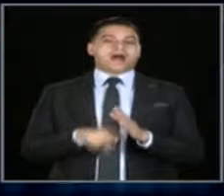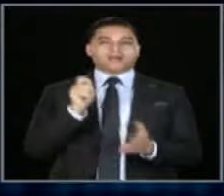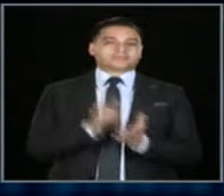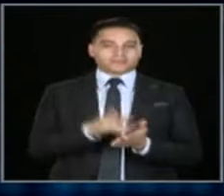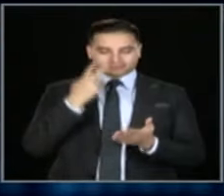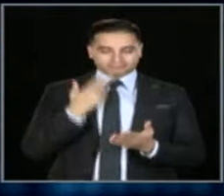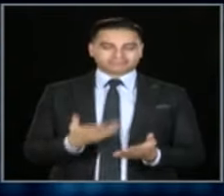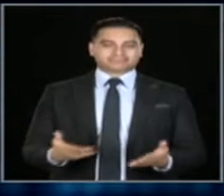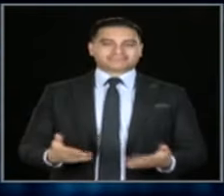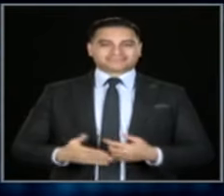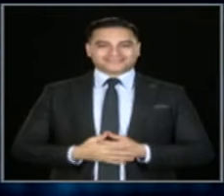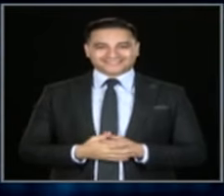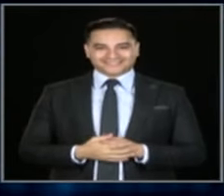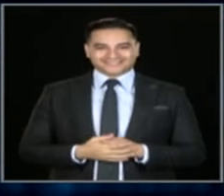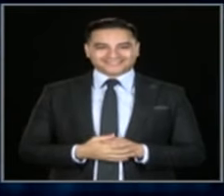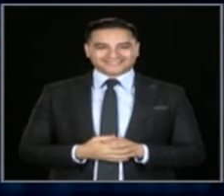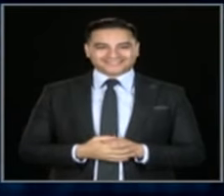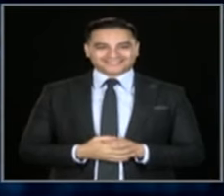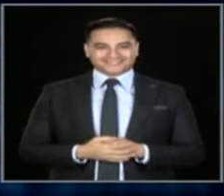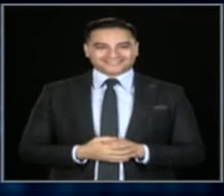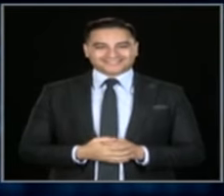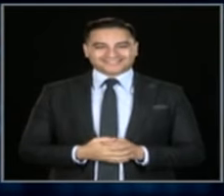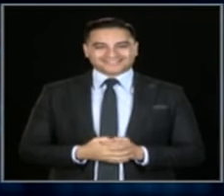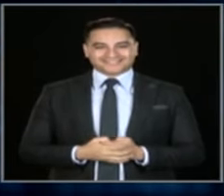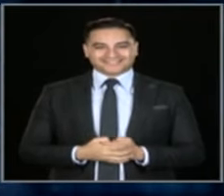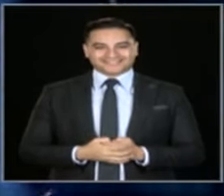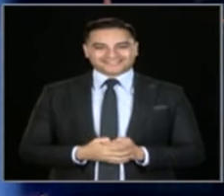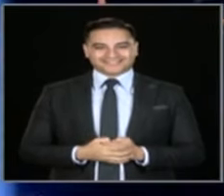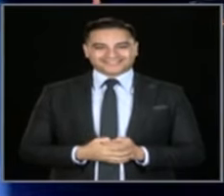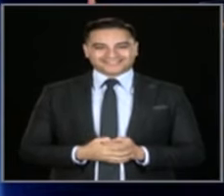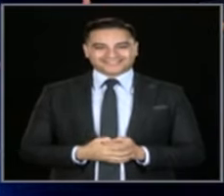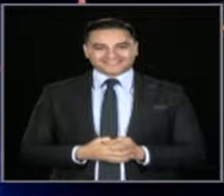الحظ. عجلة الحظ.